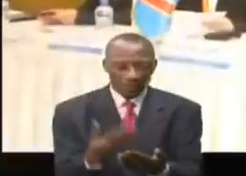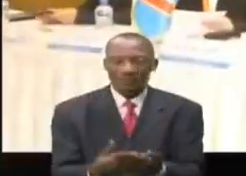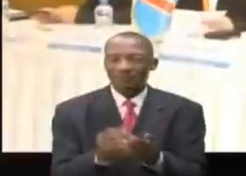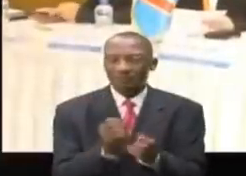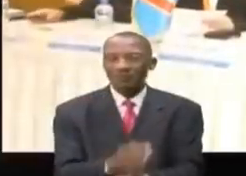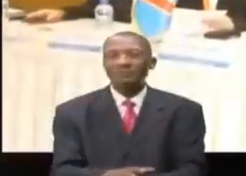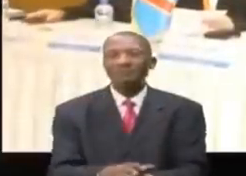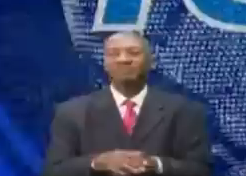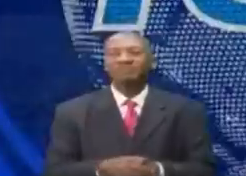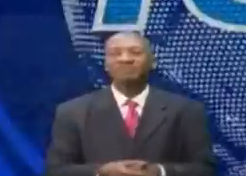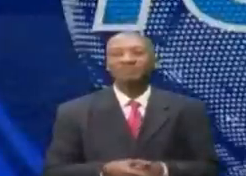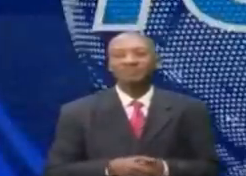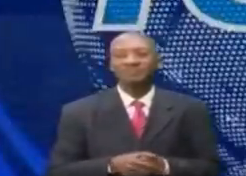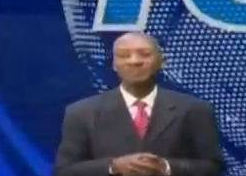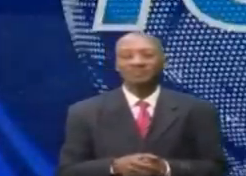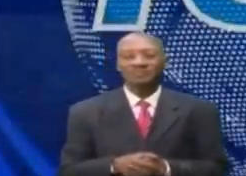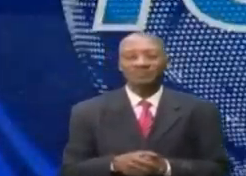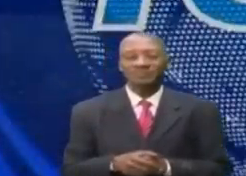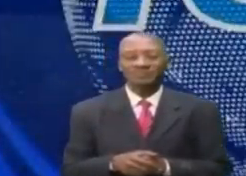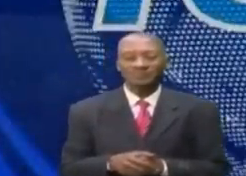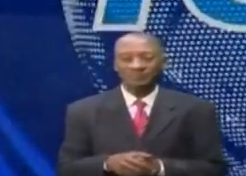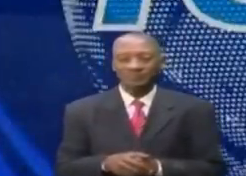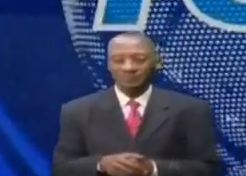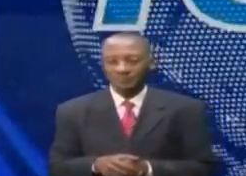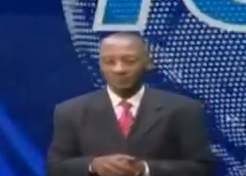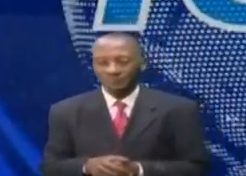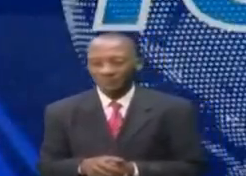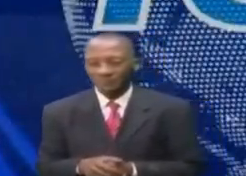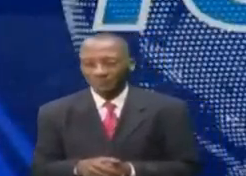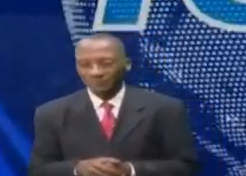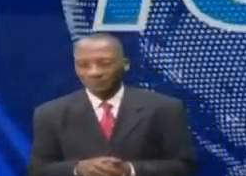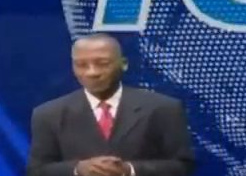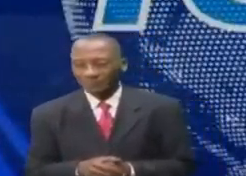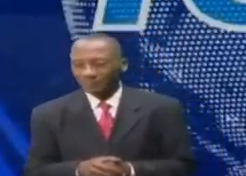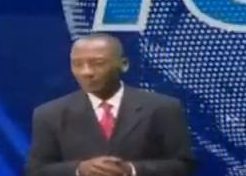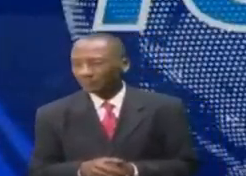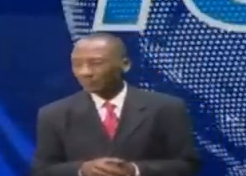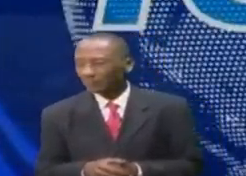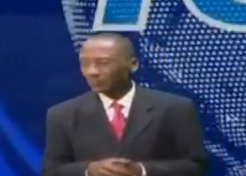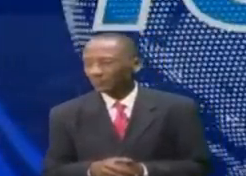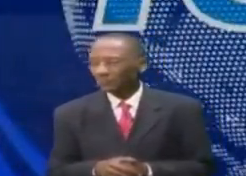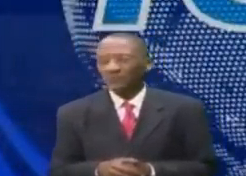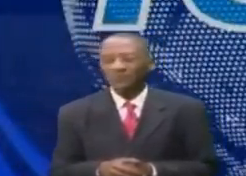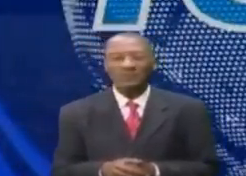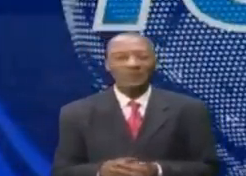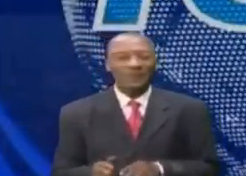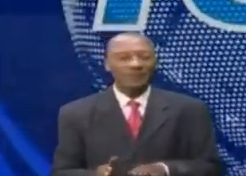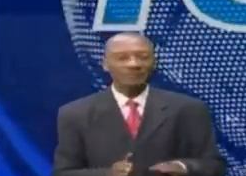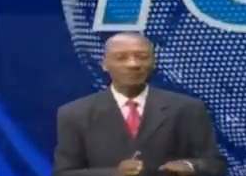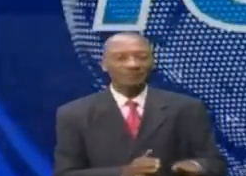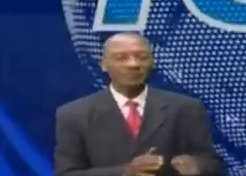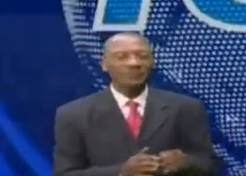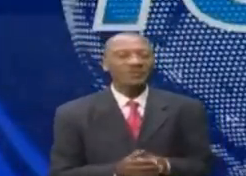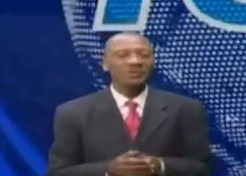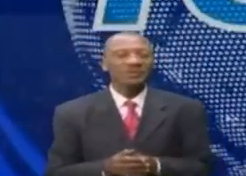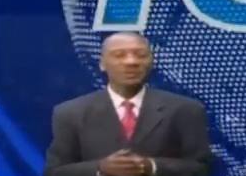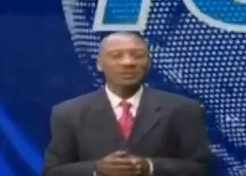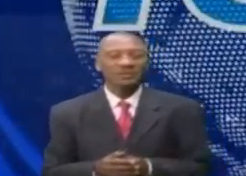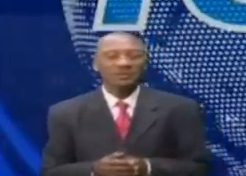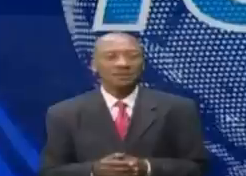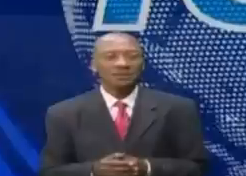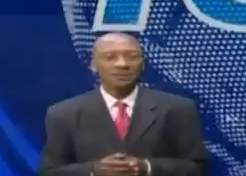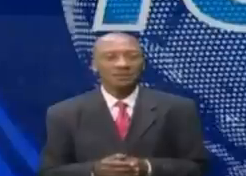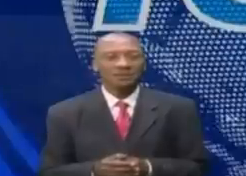président de la République. Dans l'actualité également, une caravane motorisée a permis de sensibiliser les